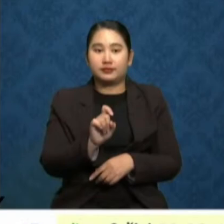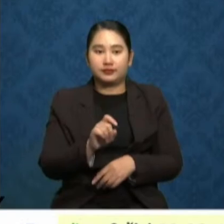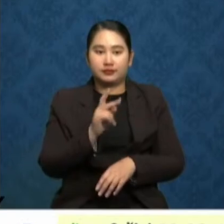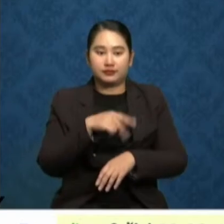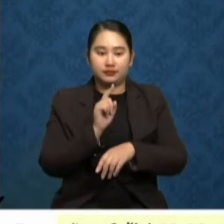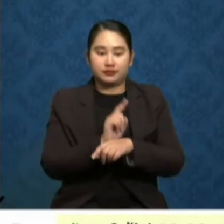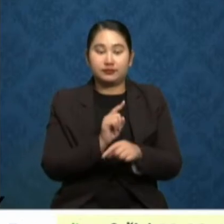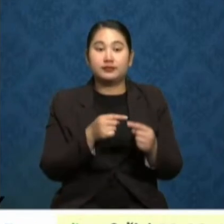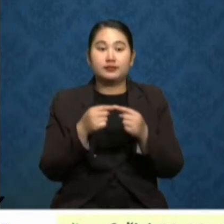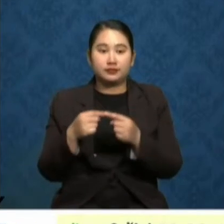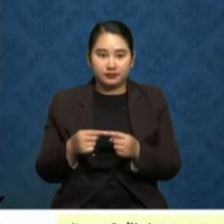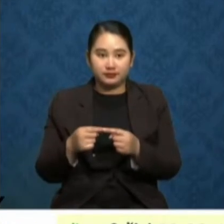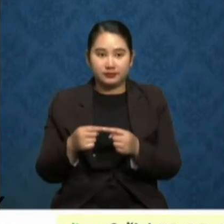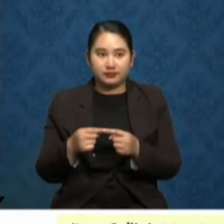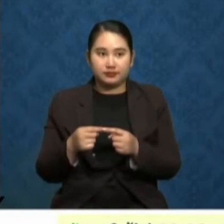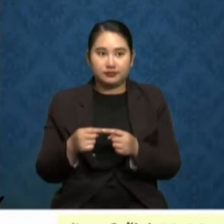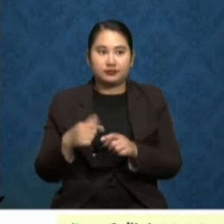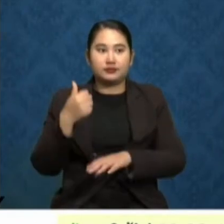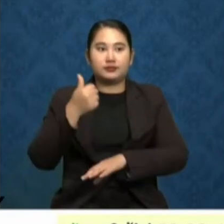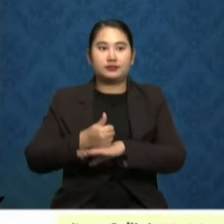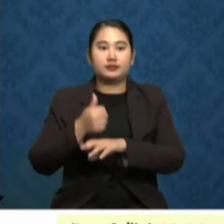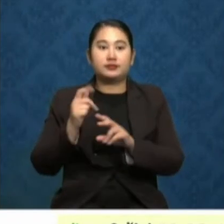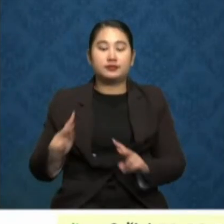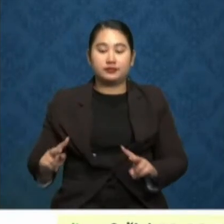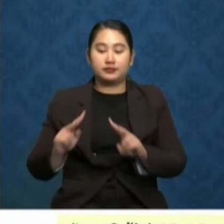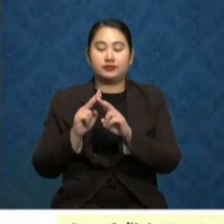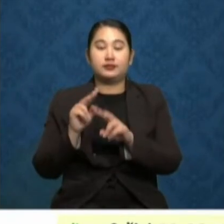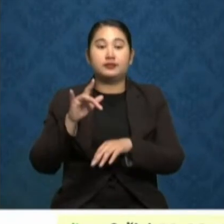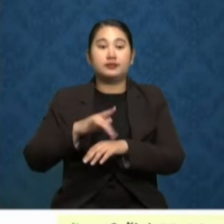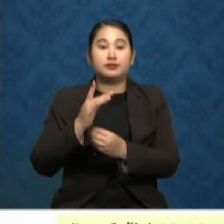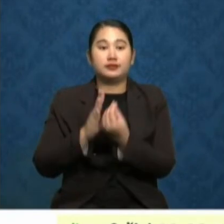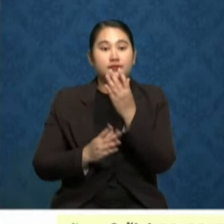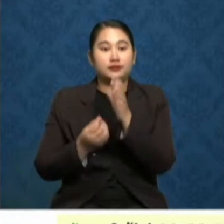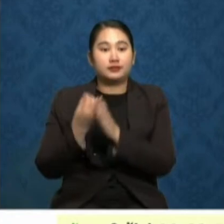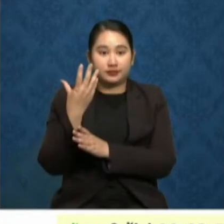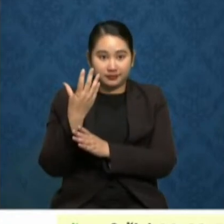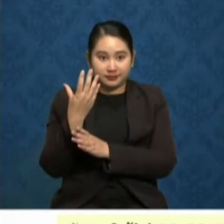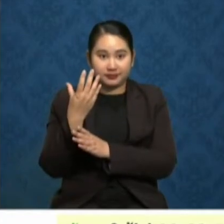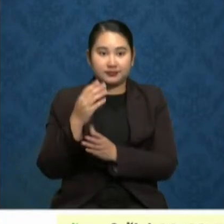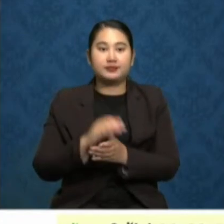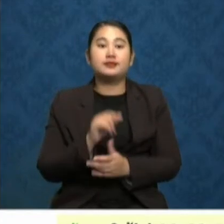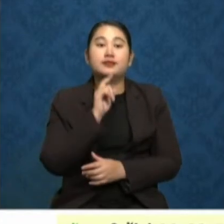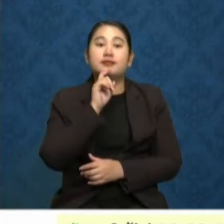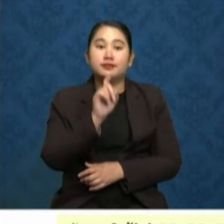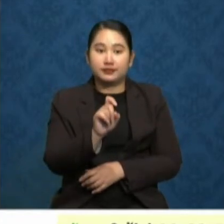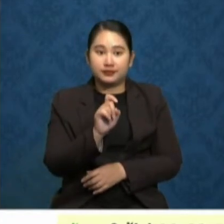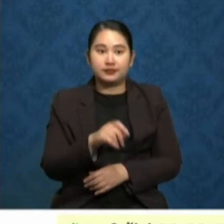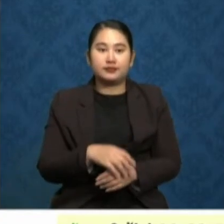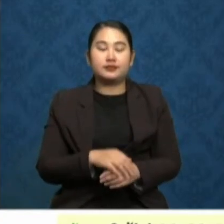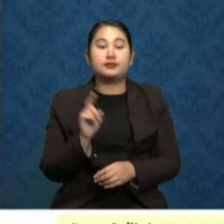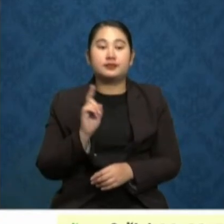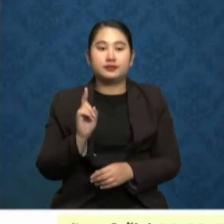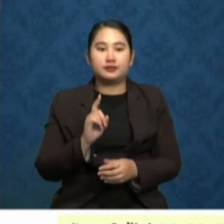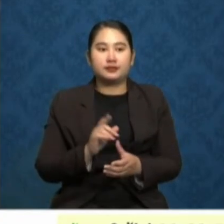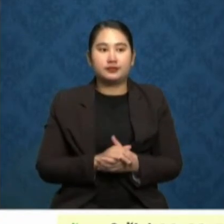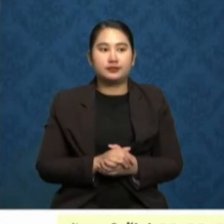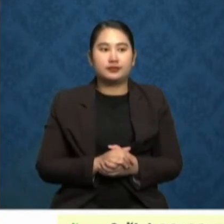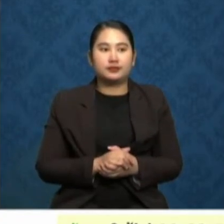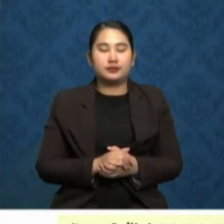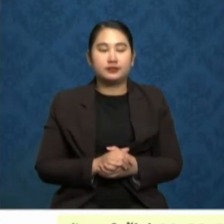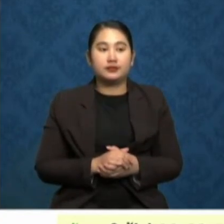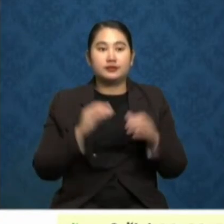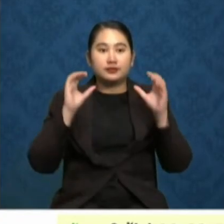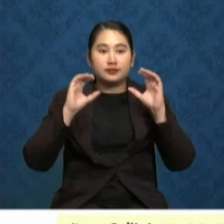ท่านประทานสพา ประยัท่านล้ตีว่าการสวงทรัยากรธรมชาติและสิงแวดล้อมในข้อที่ 1 ว่า